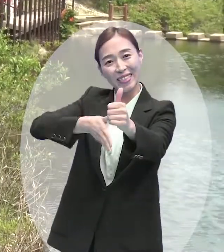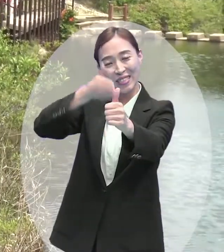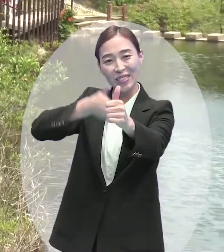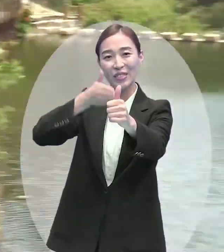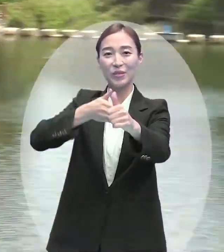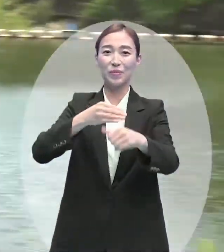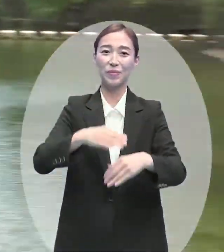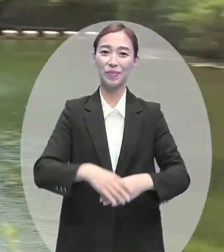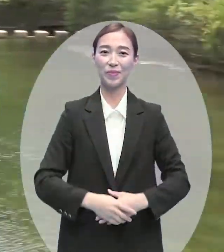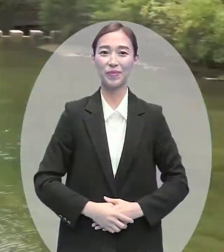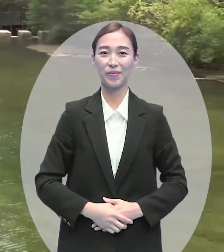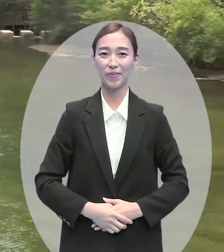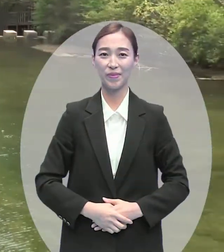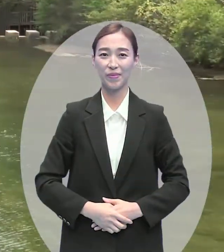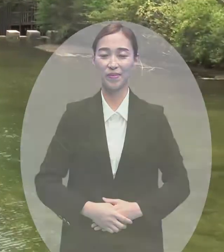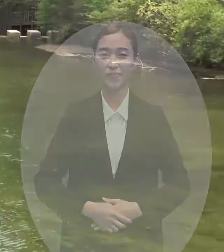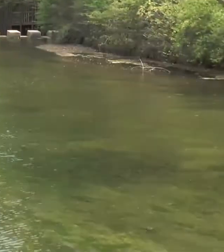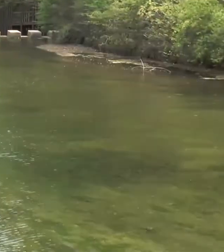바랍니다.